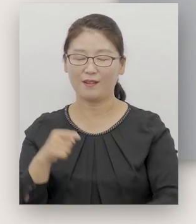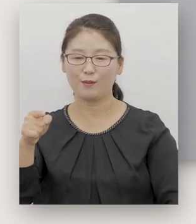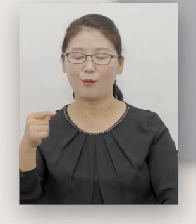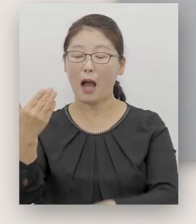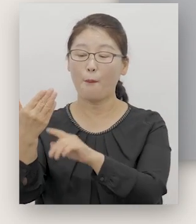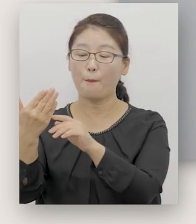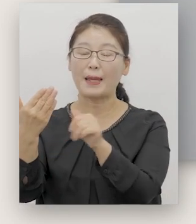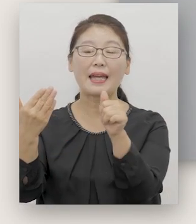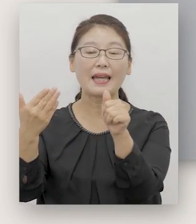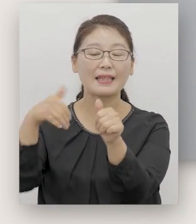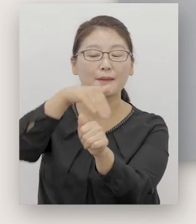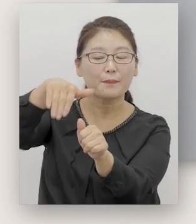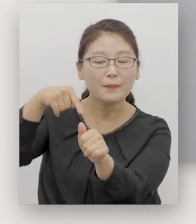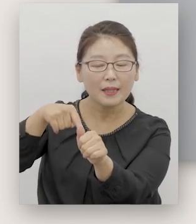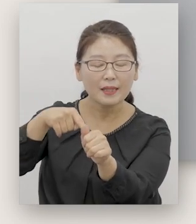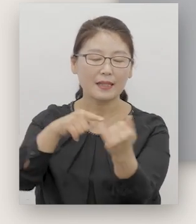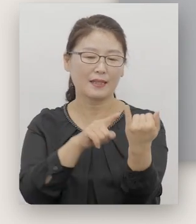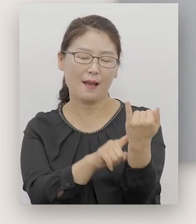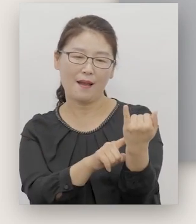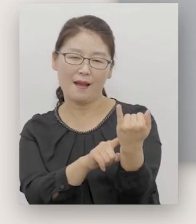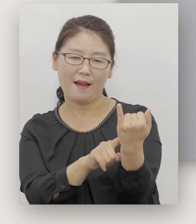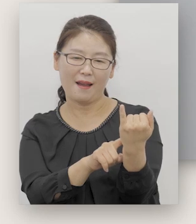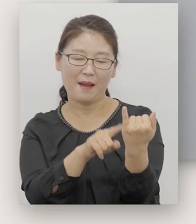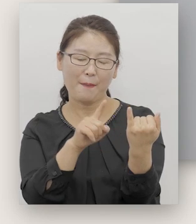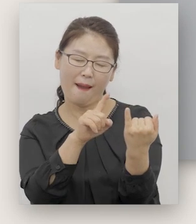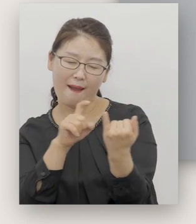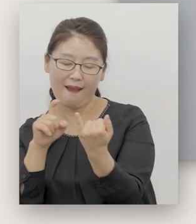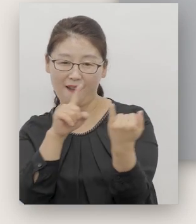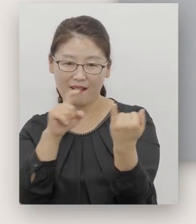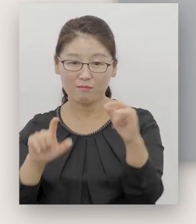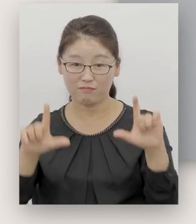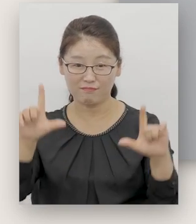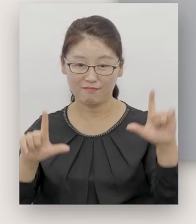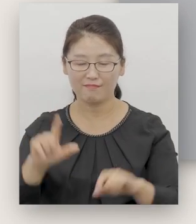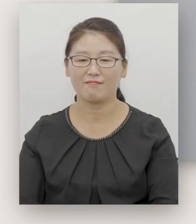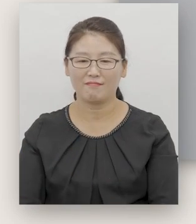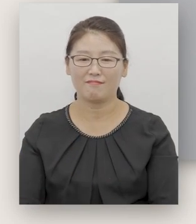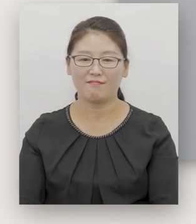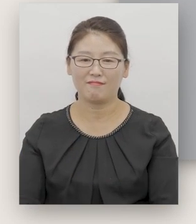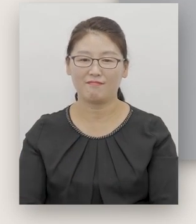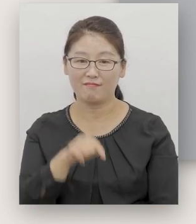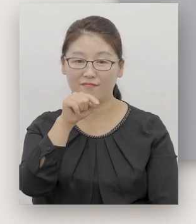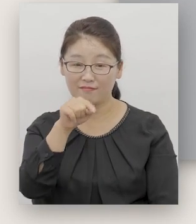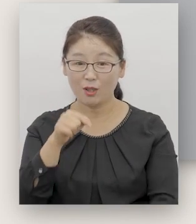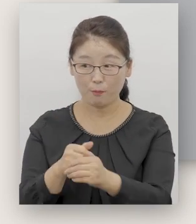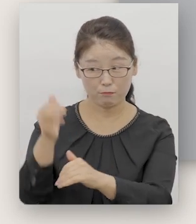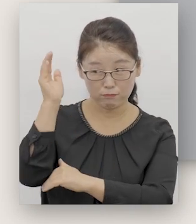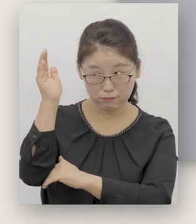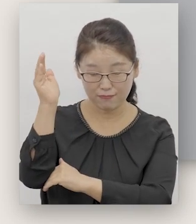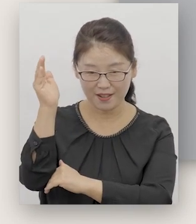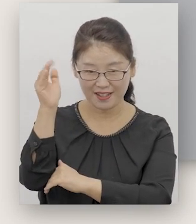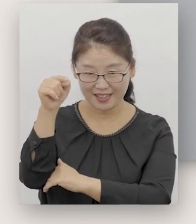구애를 하는 이제 그런 모습이라고 간단하게 얘기하자면 그렇게 볼 수 있는데 이제 그런 내용을 이제 캔버스가 아닌